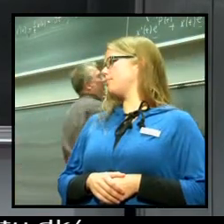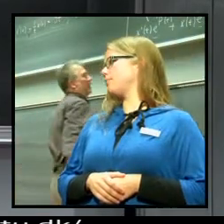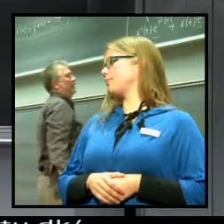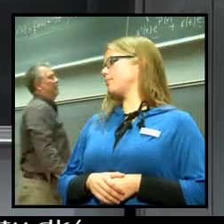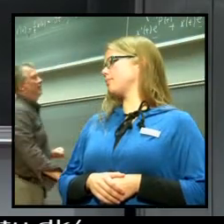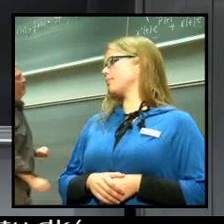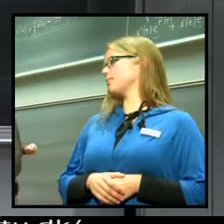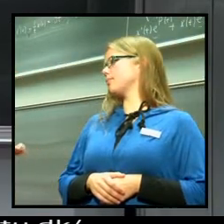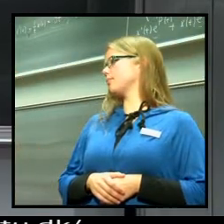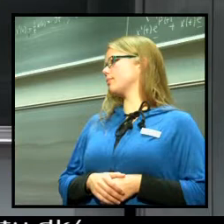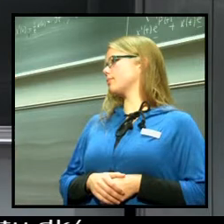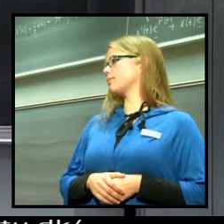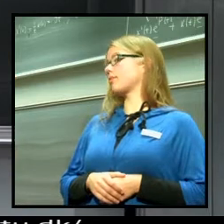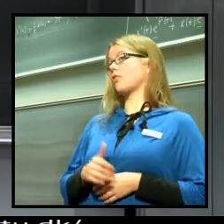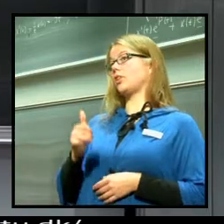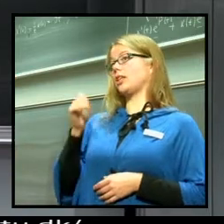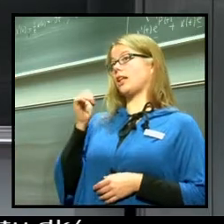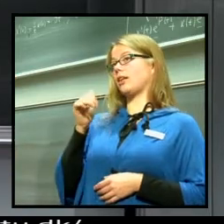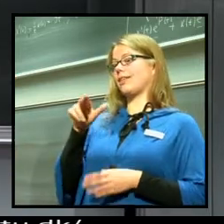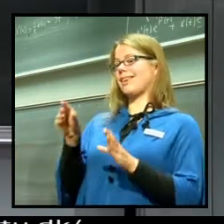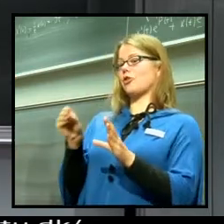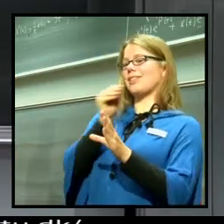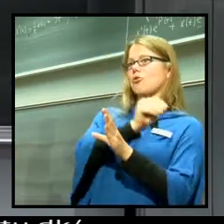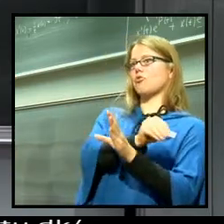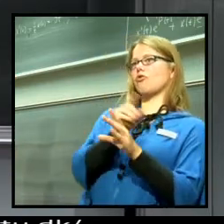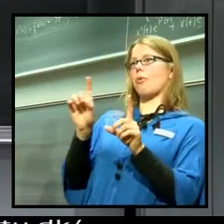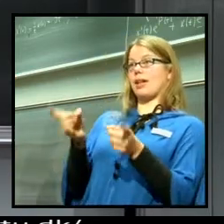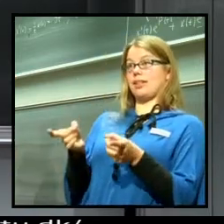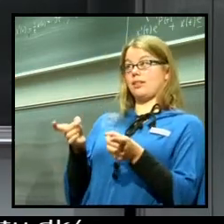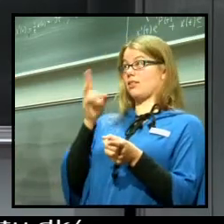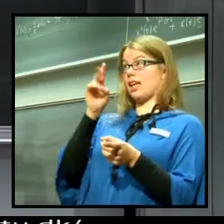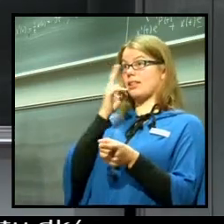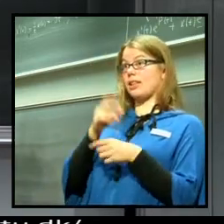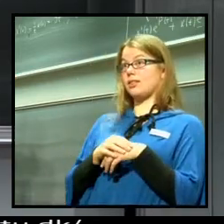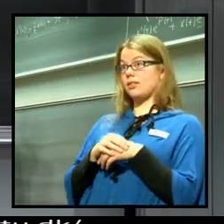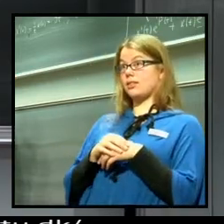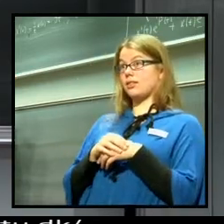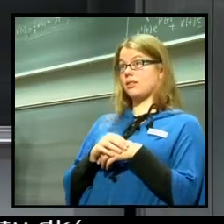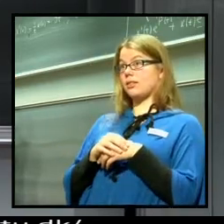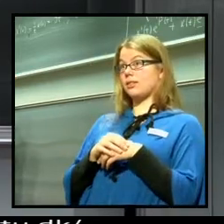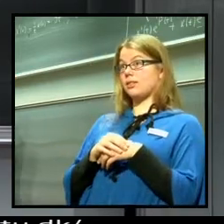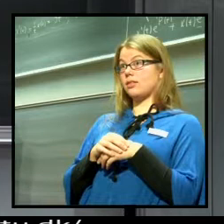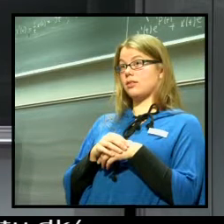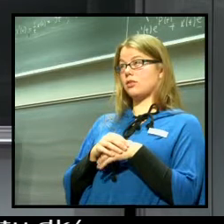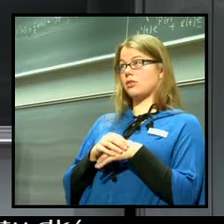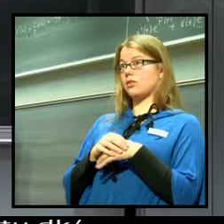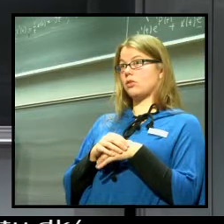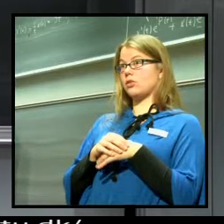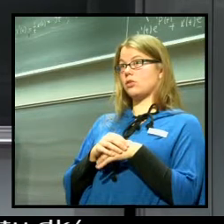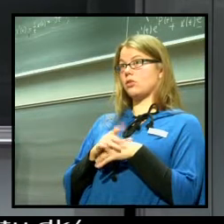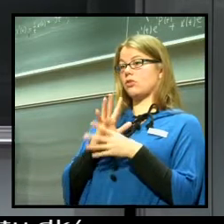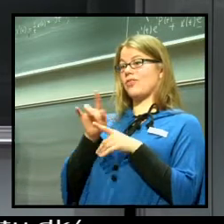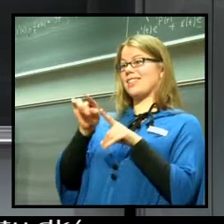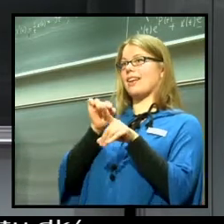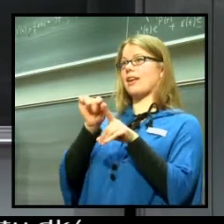den der kan jo faktisk sættes uden for en parentes. Kan I se det? Så hvad står der? Hvis jeg starter her, så